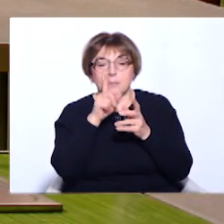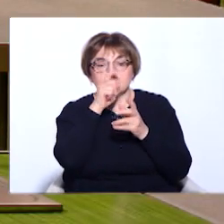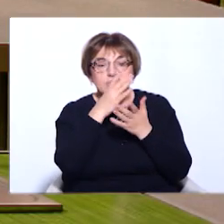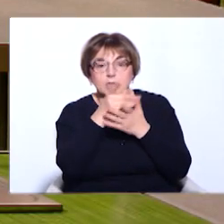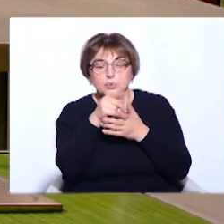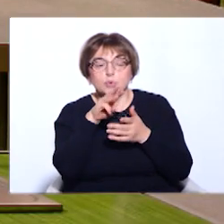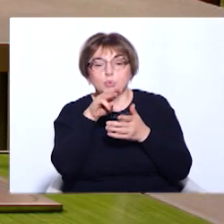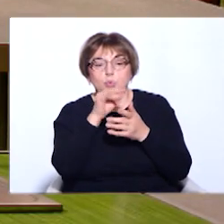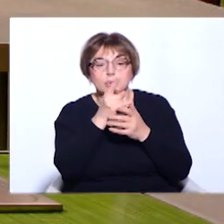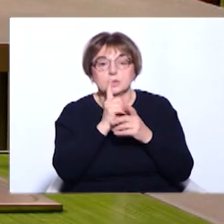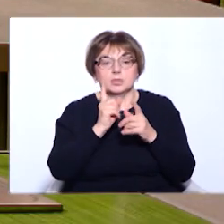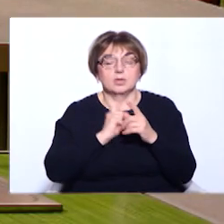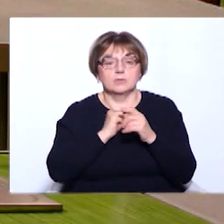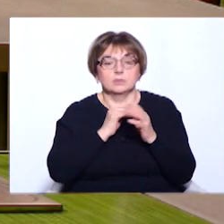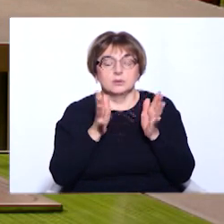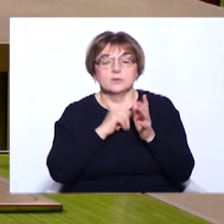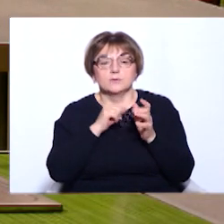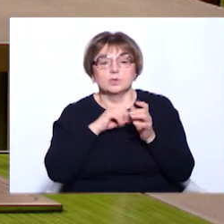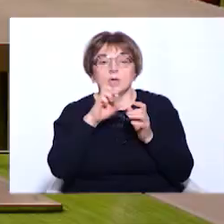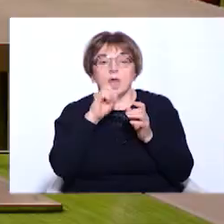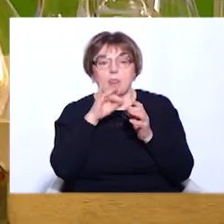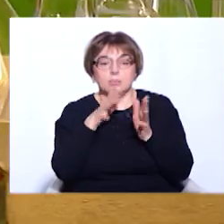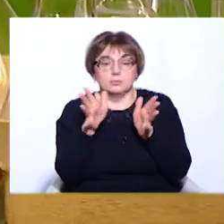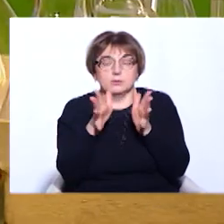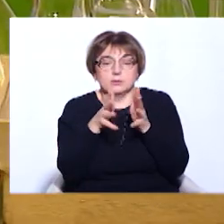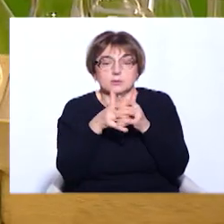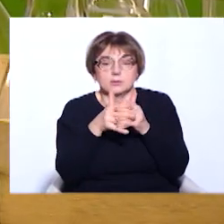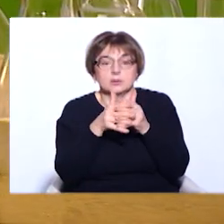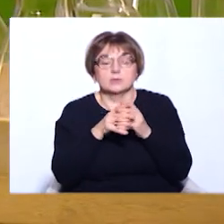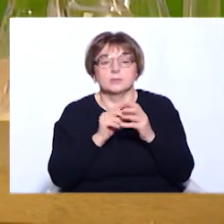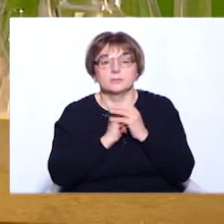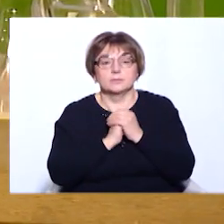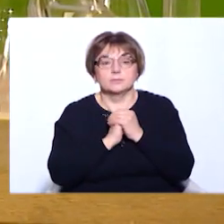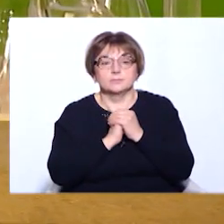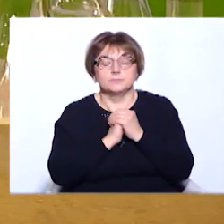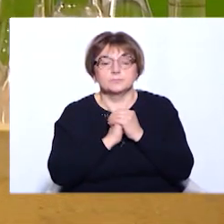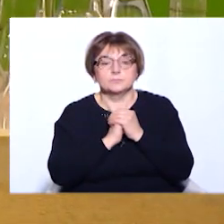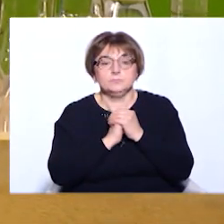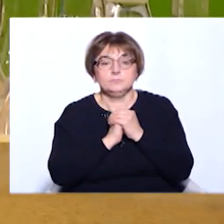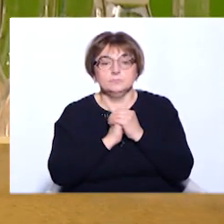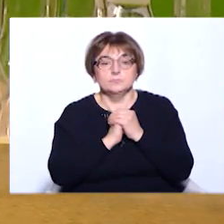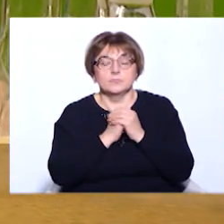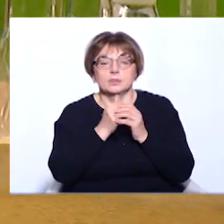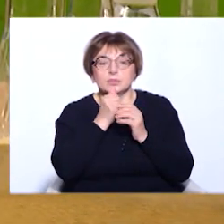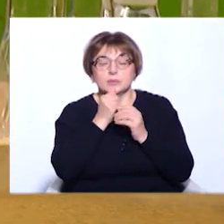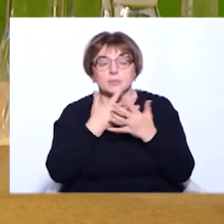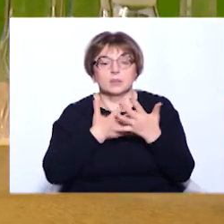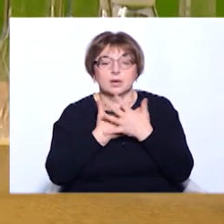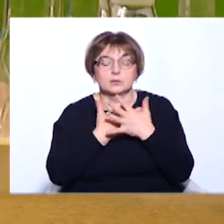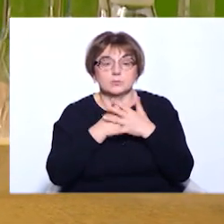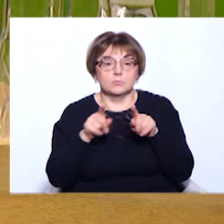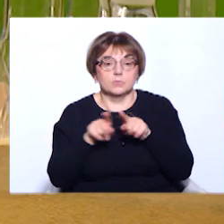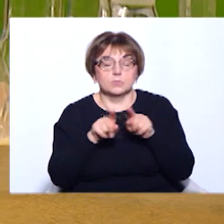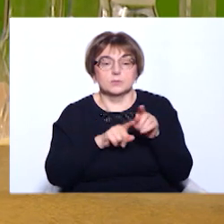ტუტე გვაქვს და დაველოდოთ, სანამ ალუმინი რეაქციის უნარიანი გახდება და შემდეგ გააქტიურდება